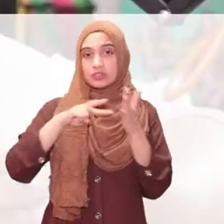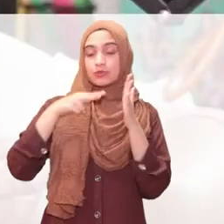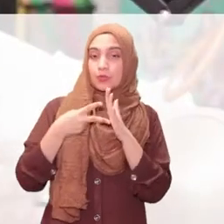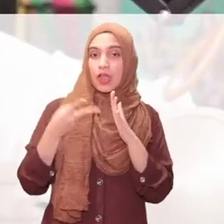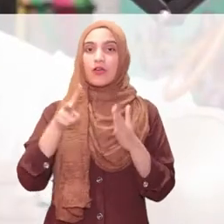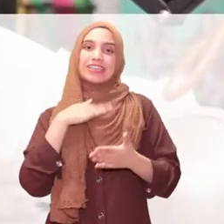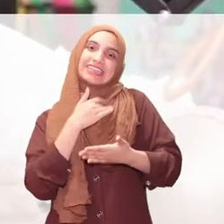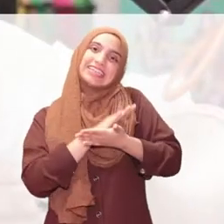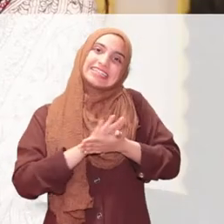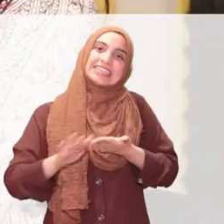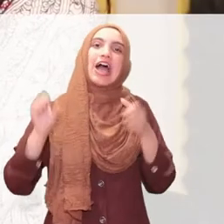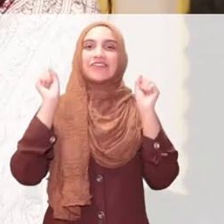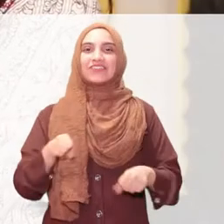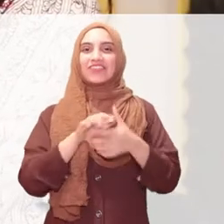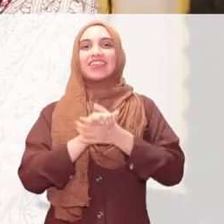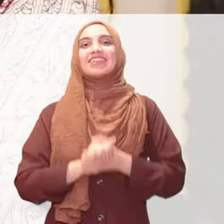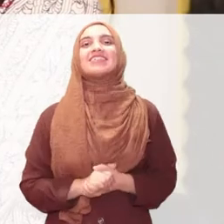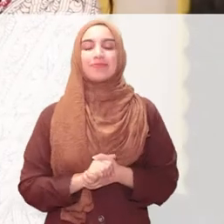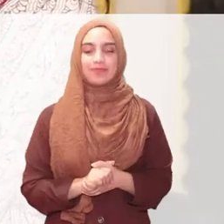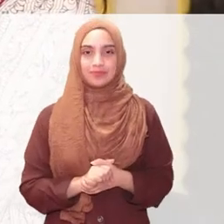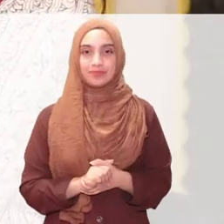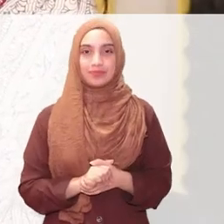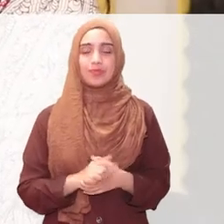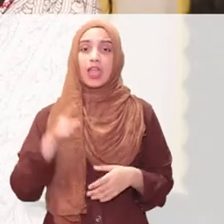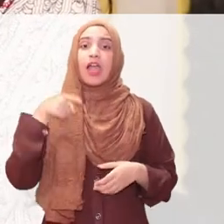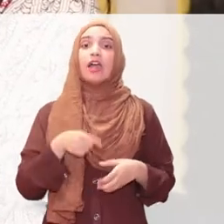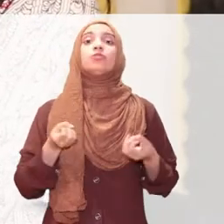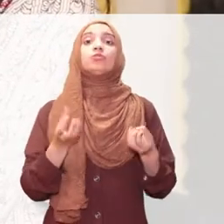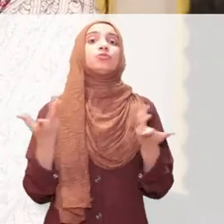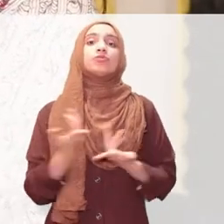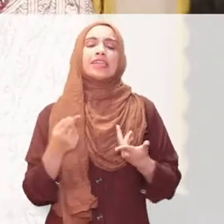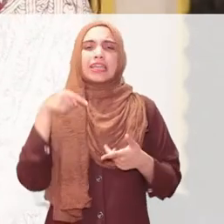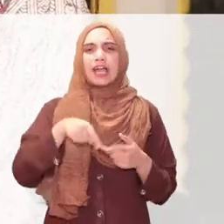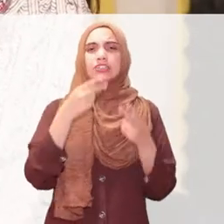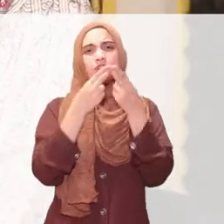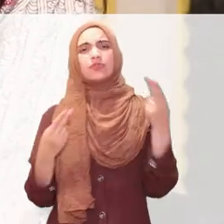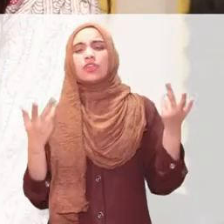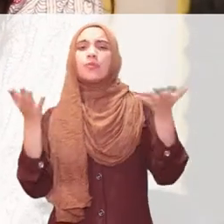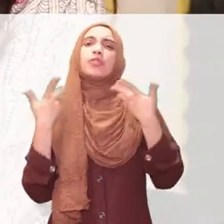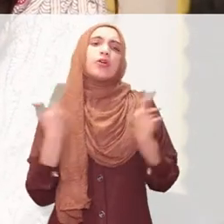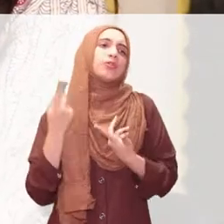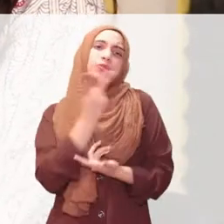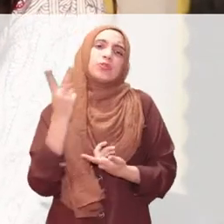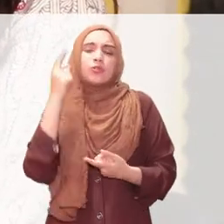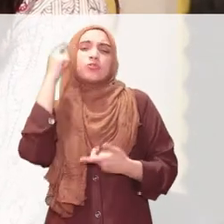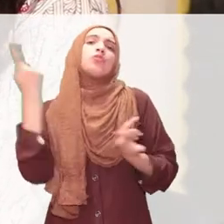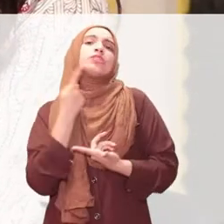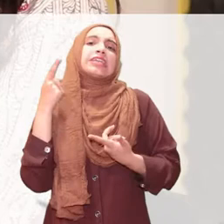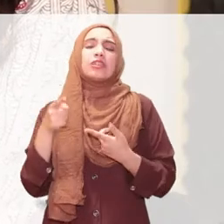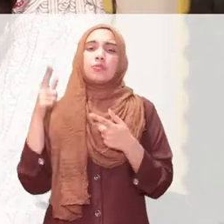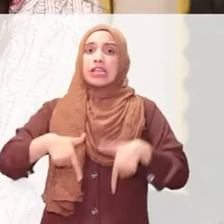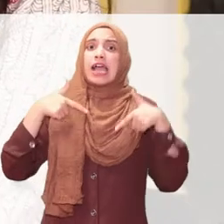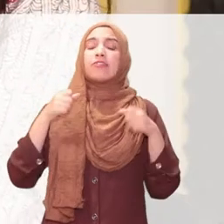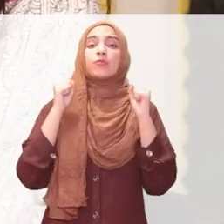Amazing यू आर नाइस एंड पांच विड्रॉल से एंड लिस्ट स्टार्ट फ्रॉम टुडे व्हाट इज गोइंग ऑन वीडियो -